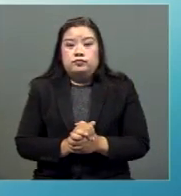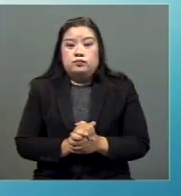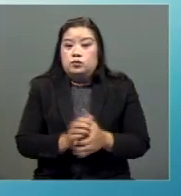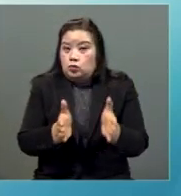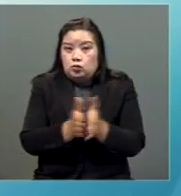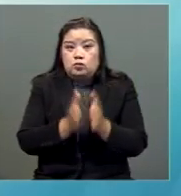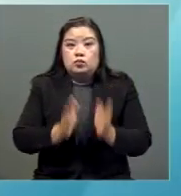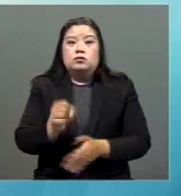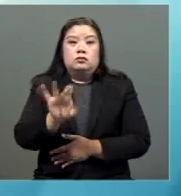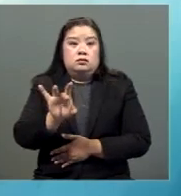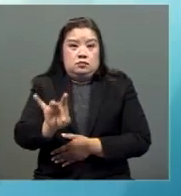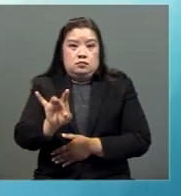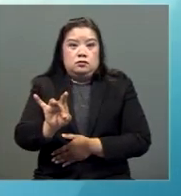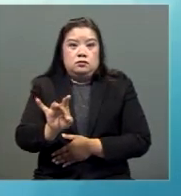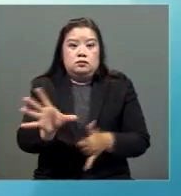อีก 8